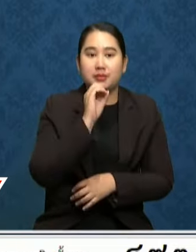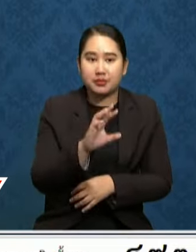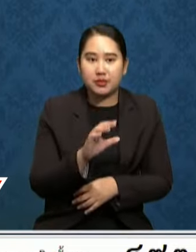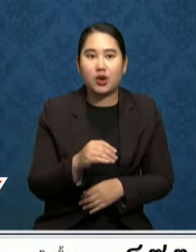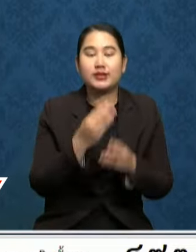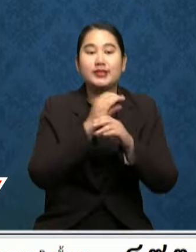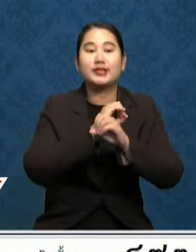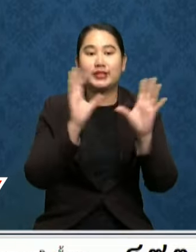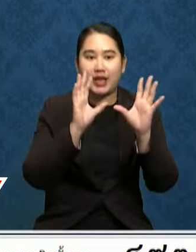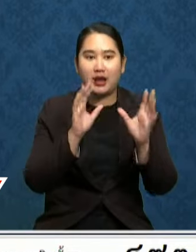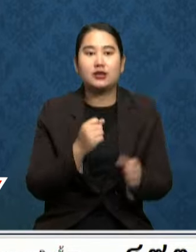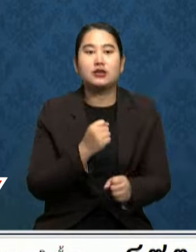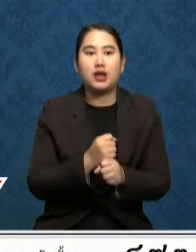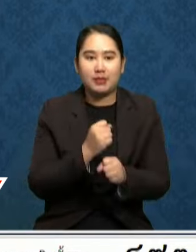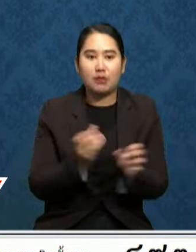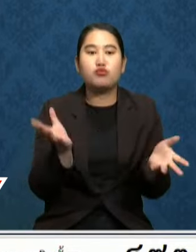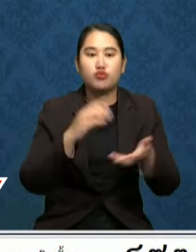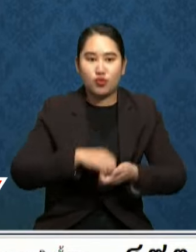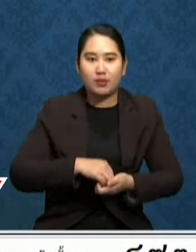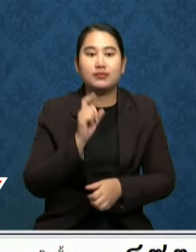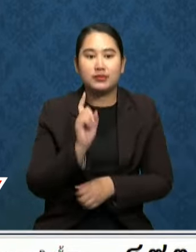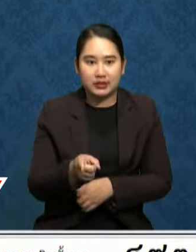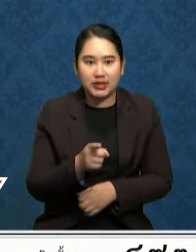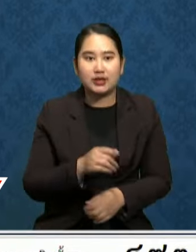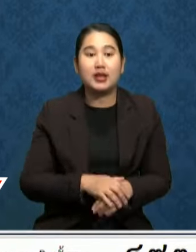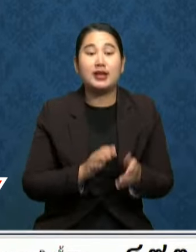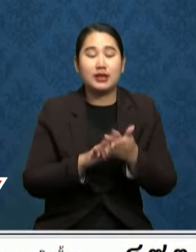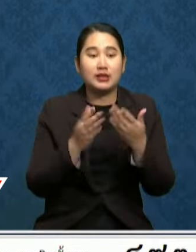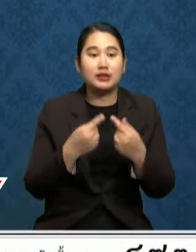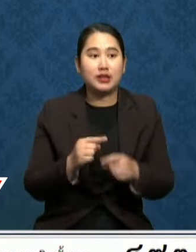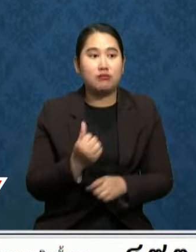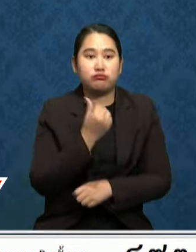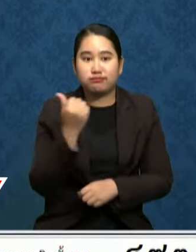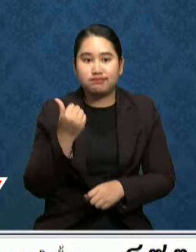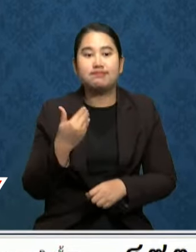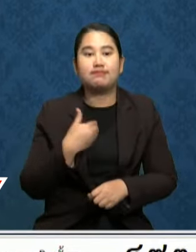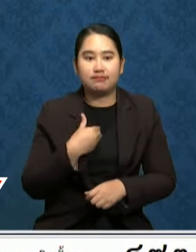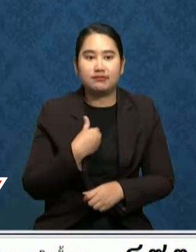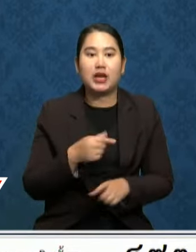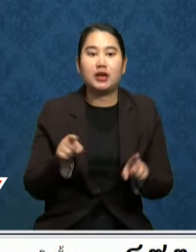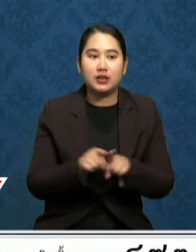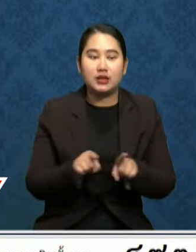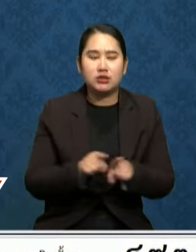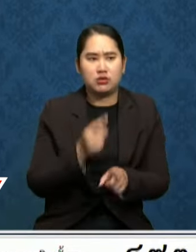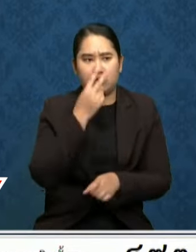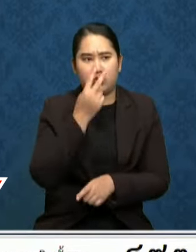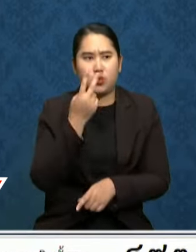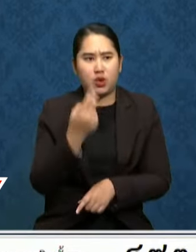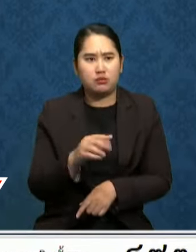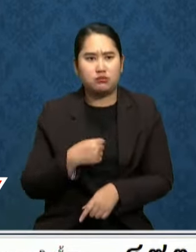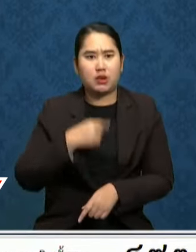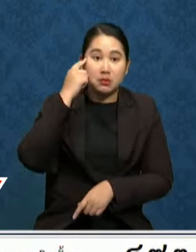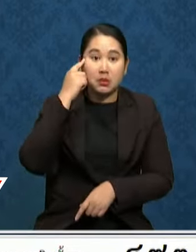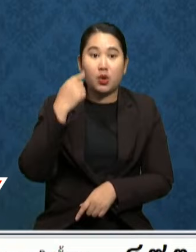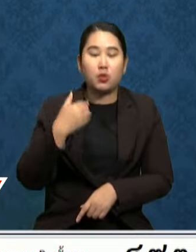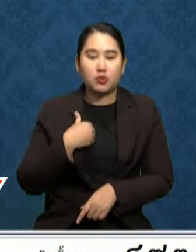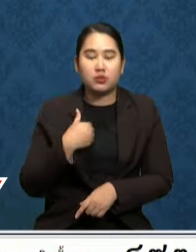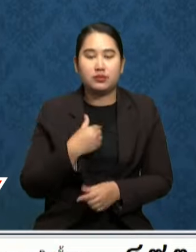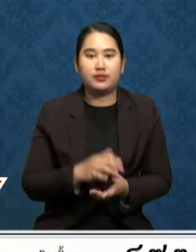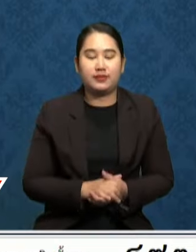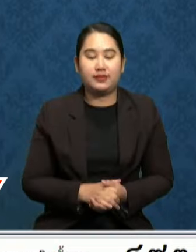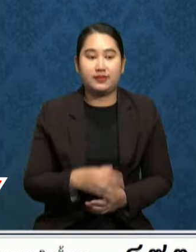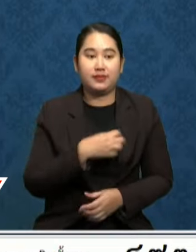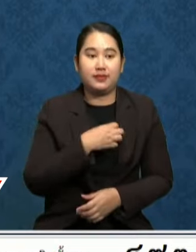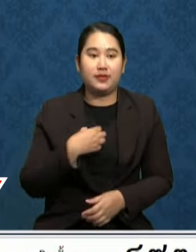กเหนได้ชดว่าเค้ามีสổดวมจริแต่ข vulnerเดีวกันกมีหลายท้ถนเหมก apaพาหที่ดูแล้วเขากไม่ทาบเรื่องครับหลาย